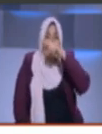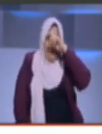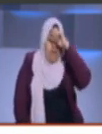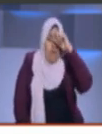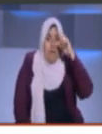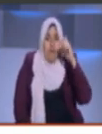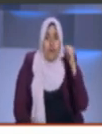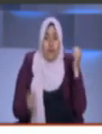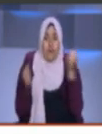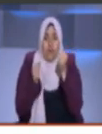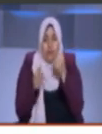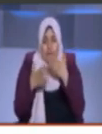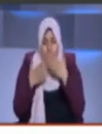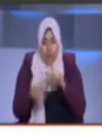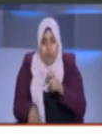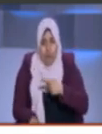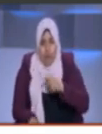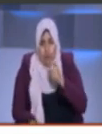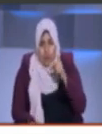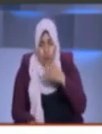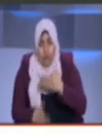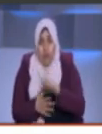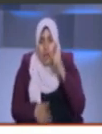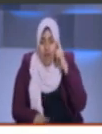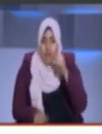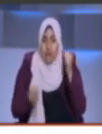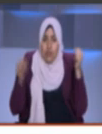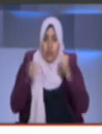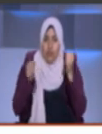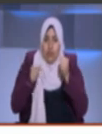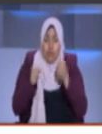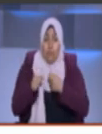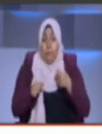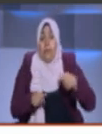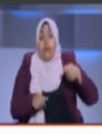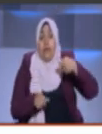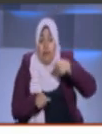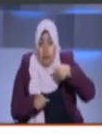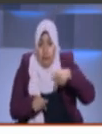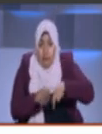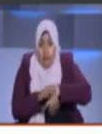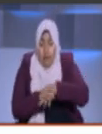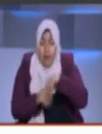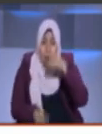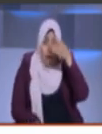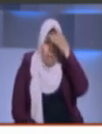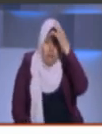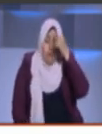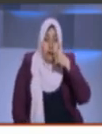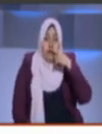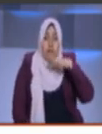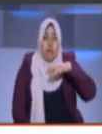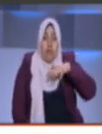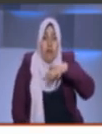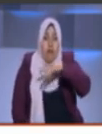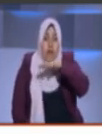فصل الشتاء، وأنت بتعرفي أنه في فصل الخريف أو فصل الشتاء بالإضافة هي الأمراض التنفسية